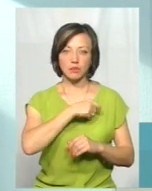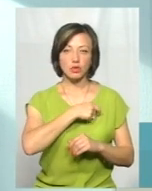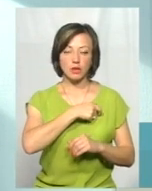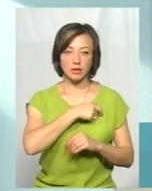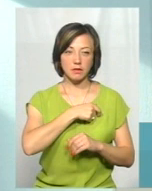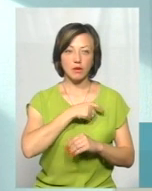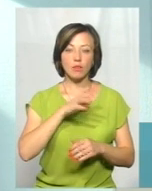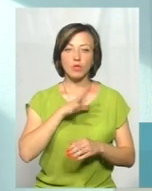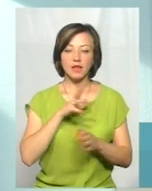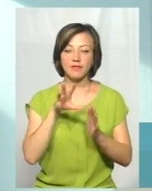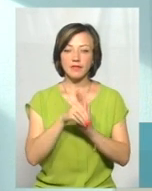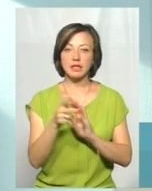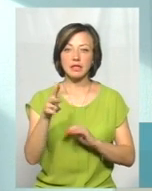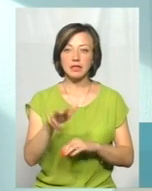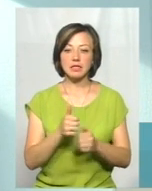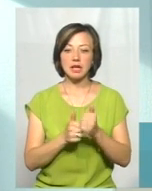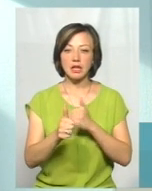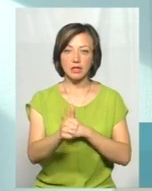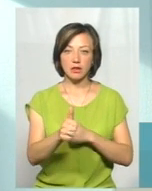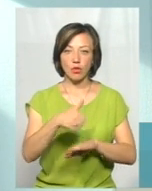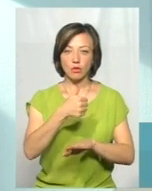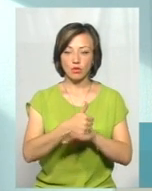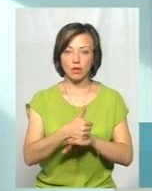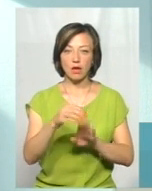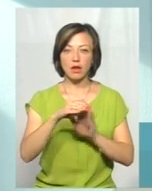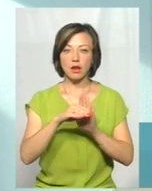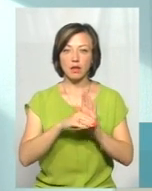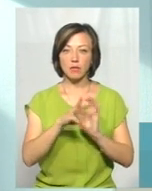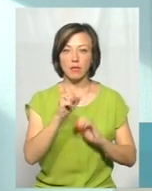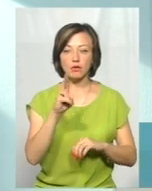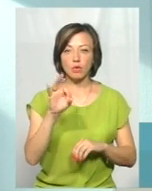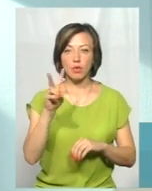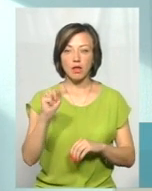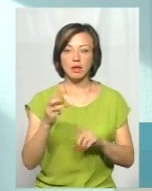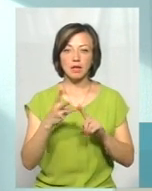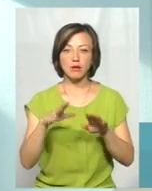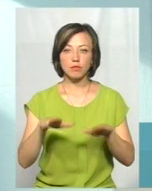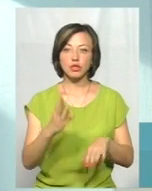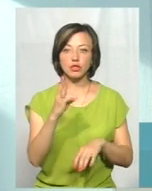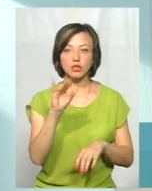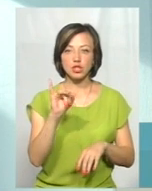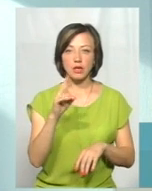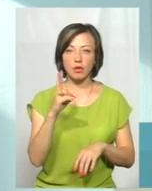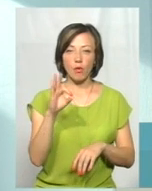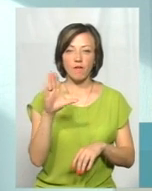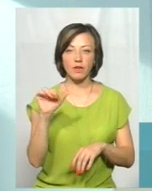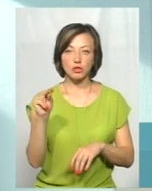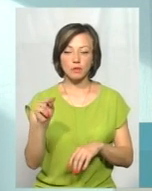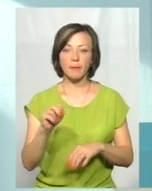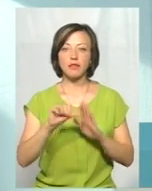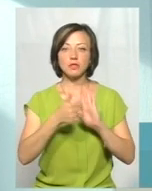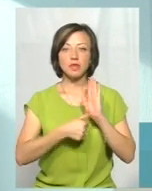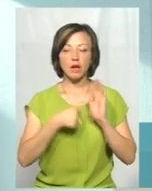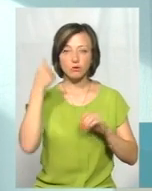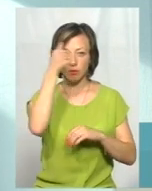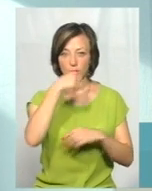депутатів були в трійці лідерів. Нас очолював рейтинг Роман Мацола, а на третьому місці був Андрій Шинькович. В